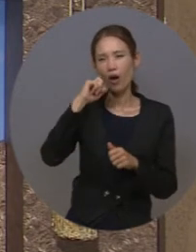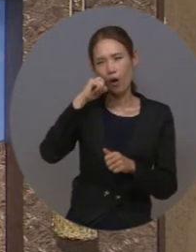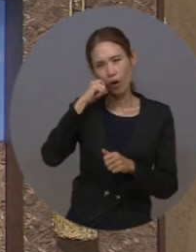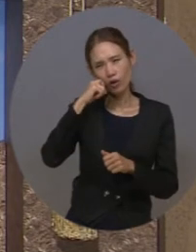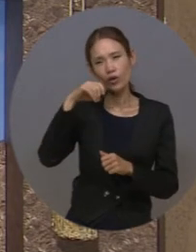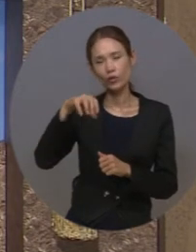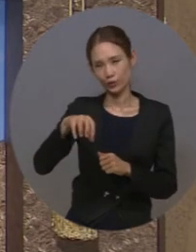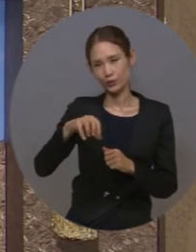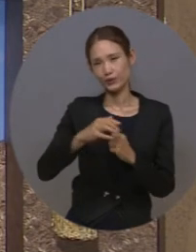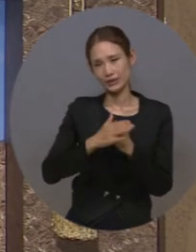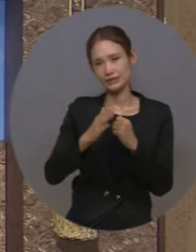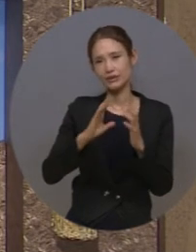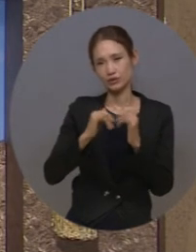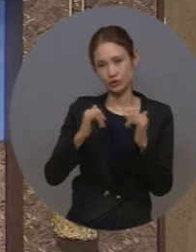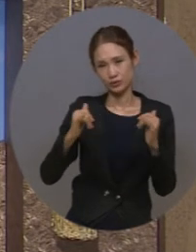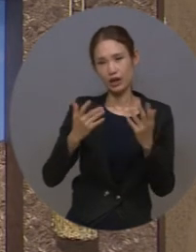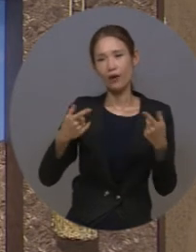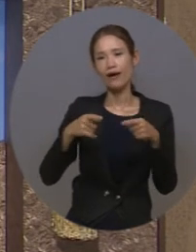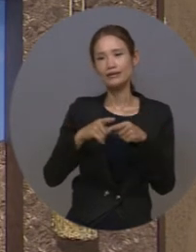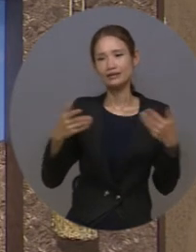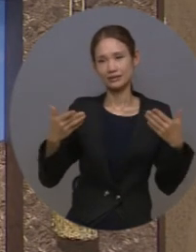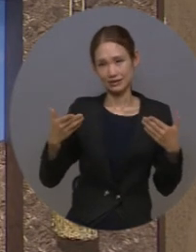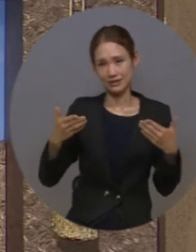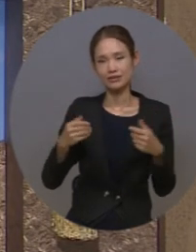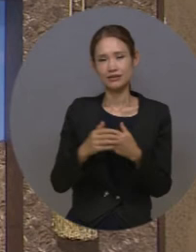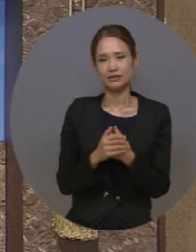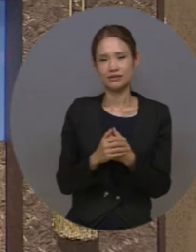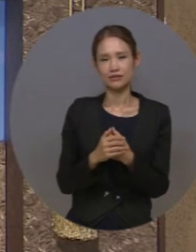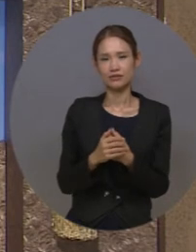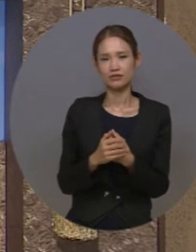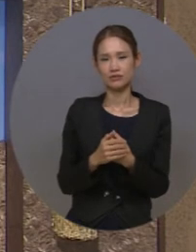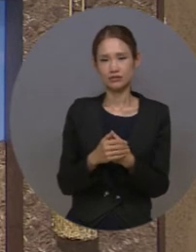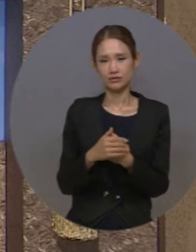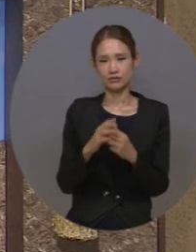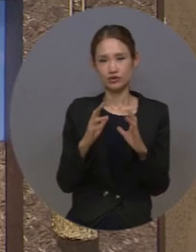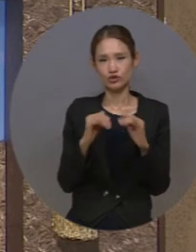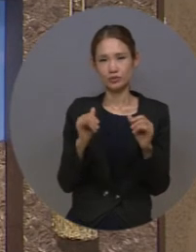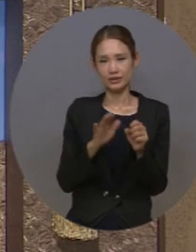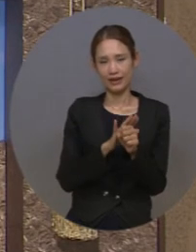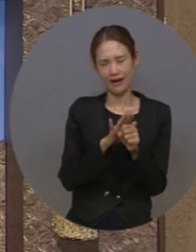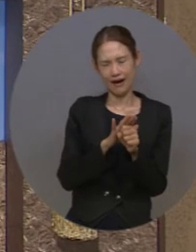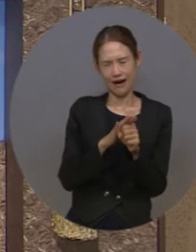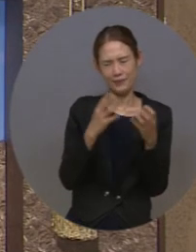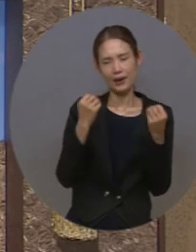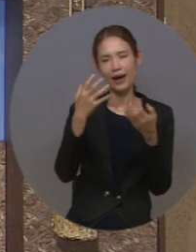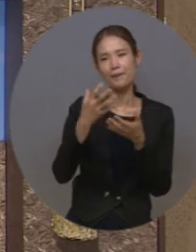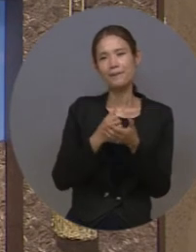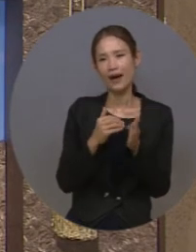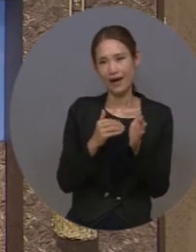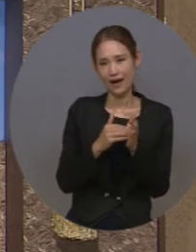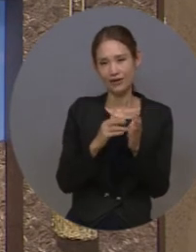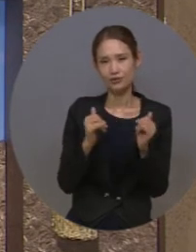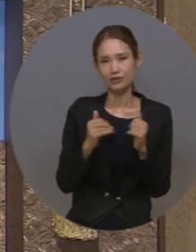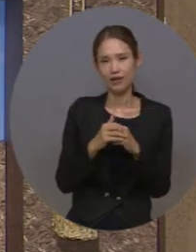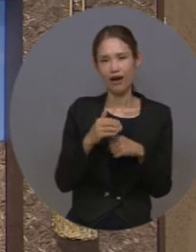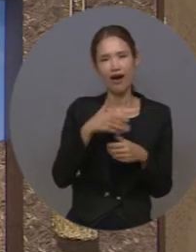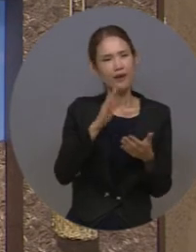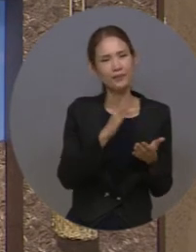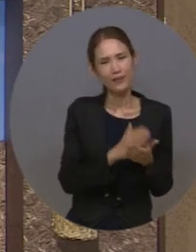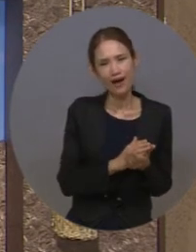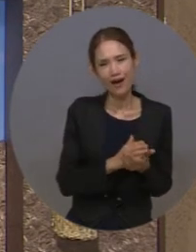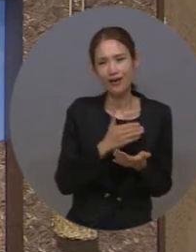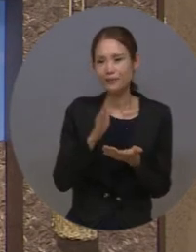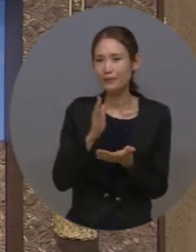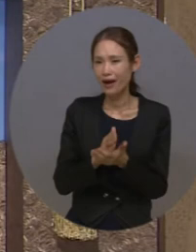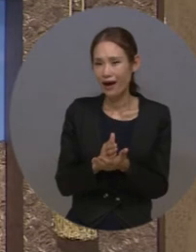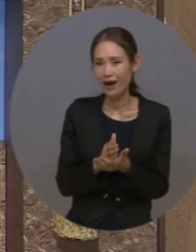동인데 주민들하고 같이 일을 하면서 아주 크게 주민들한테 사랑을 많이 받았어요. 네. 주민들이 가지 말라고 동장님 가지